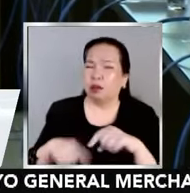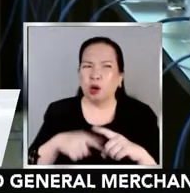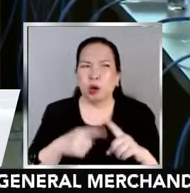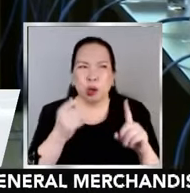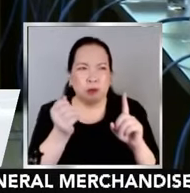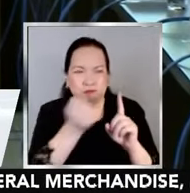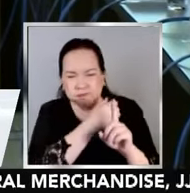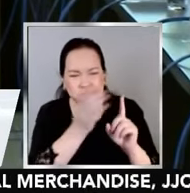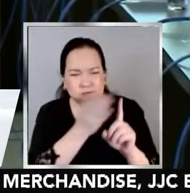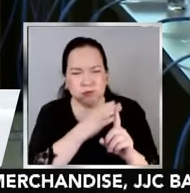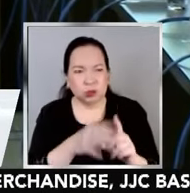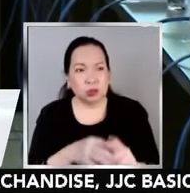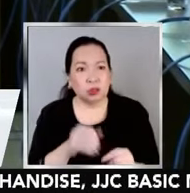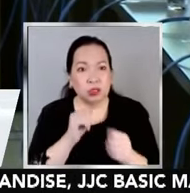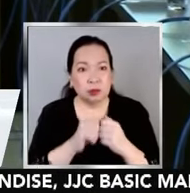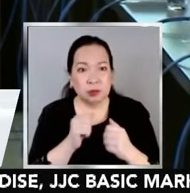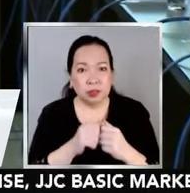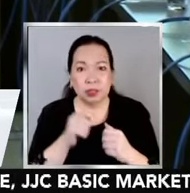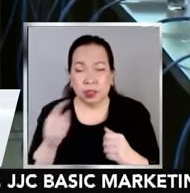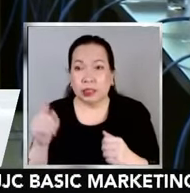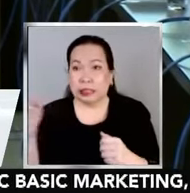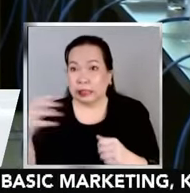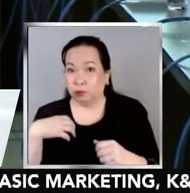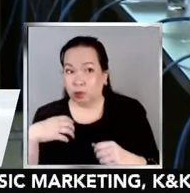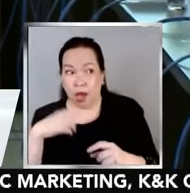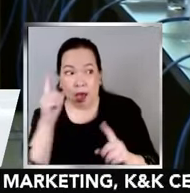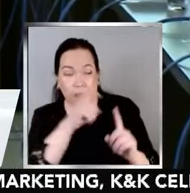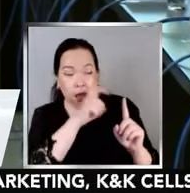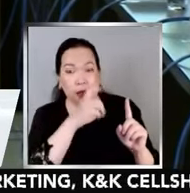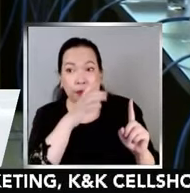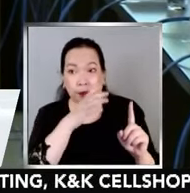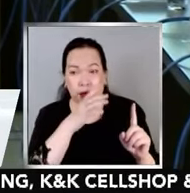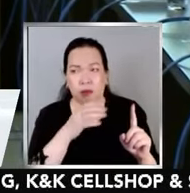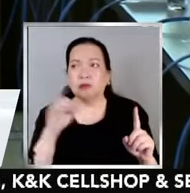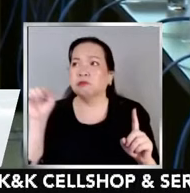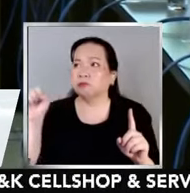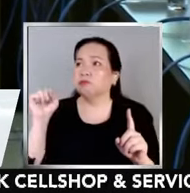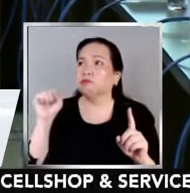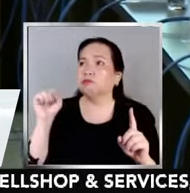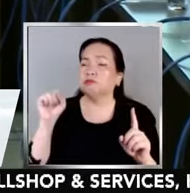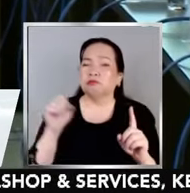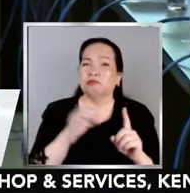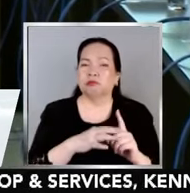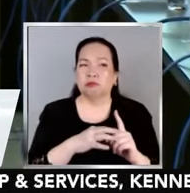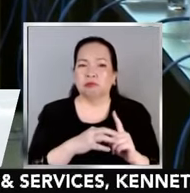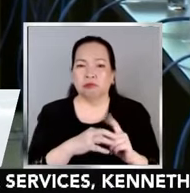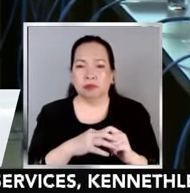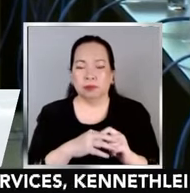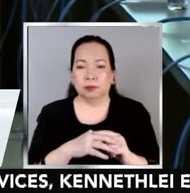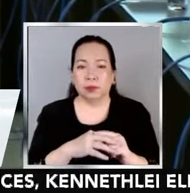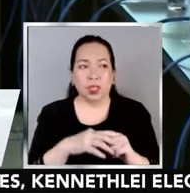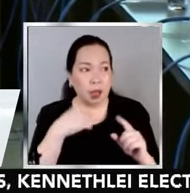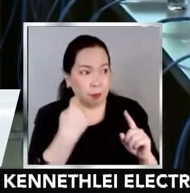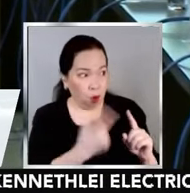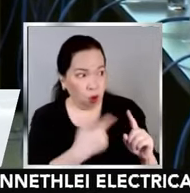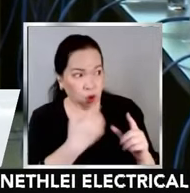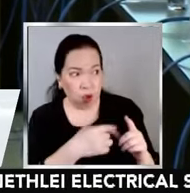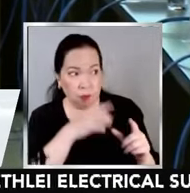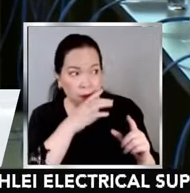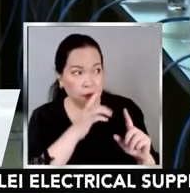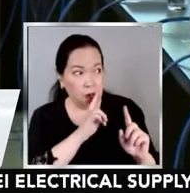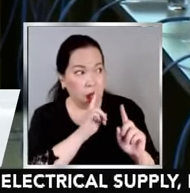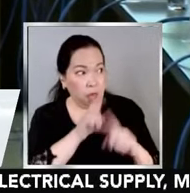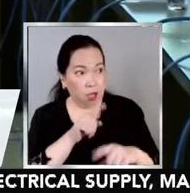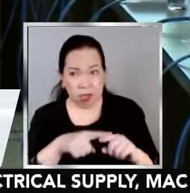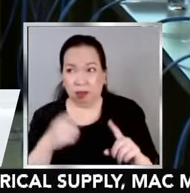ibig mo sabihin, tinatanong ang nanay mo? Opo. Tapos, pag hindi nakakasagot, sinasaktan. Ano